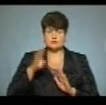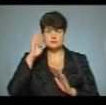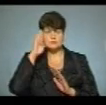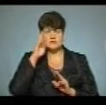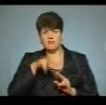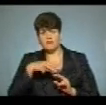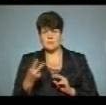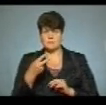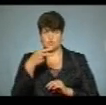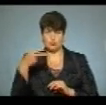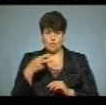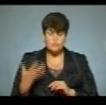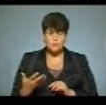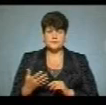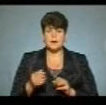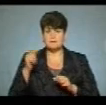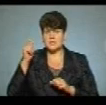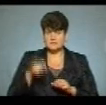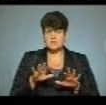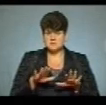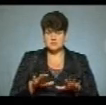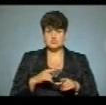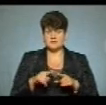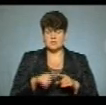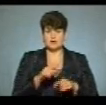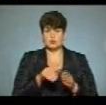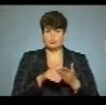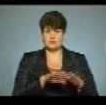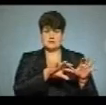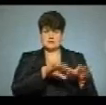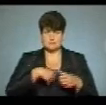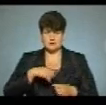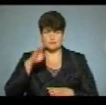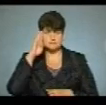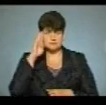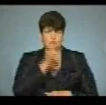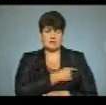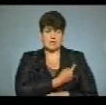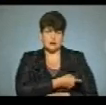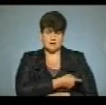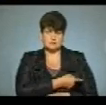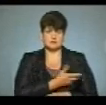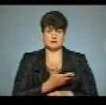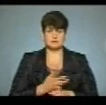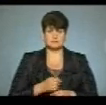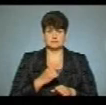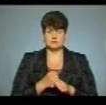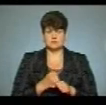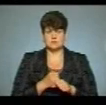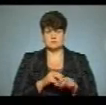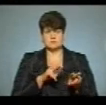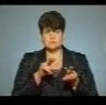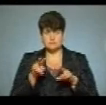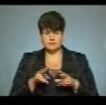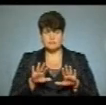з другого поверху. Прибувши на місце події, чоловіка вже не було, швидка госпіталізувала в лікарню. Здійснили охорону місця події